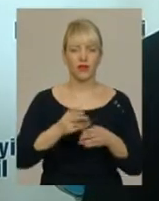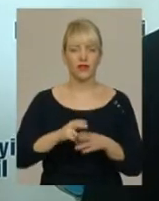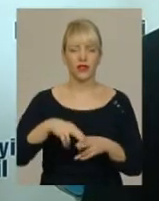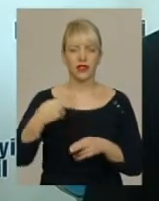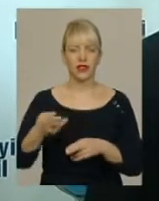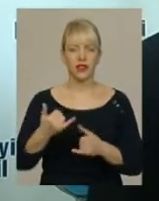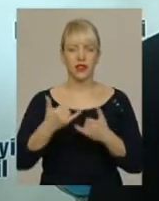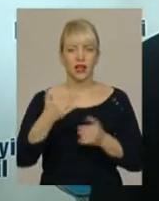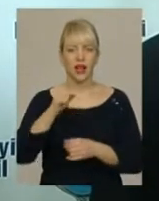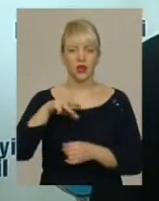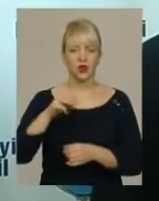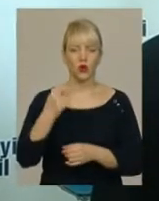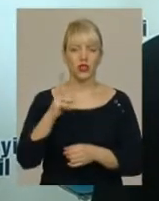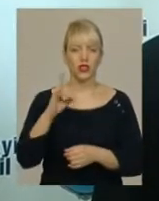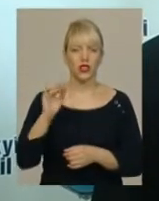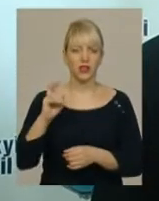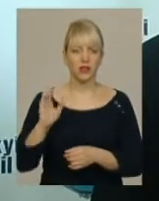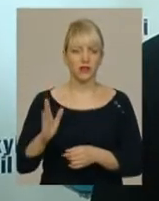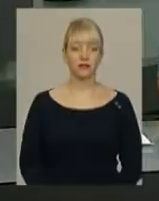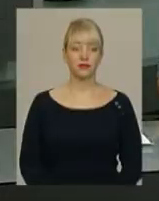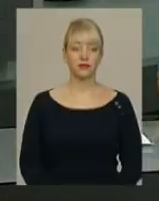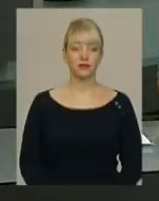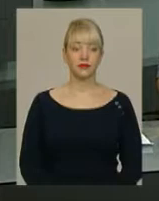атошників, можливість отримувати водійські права.